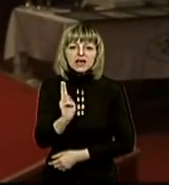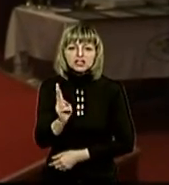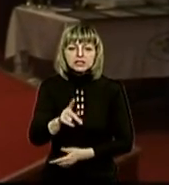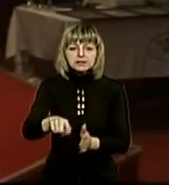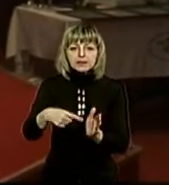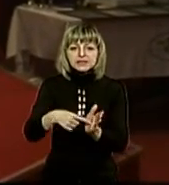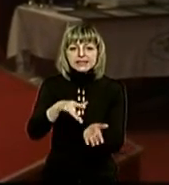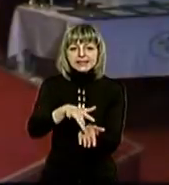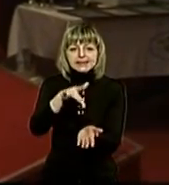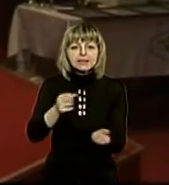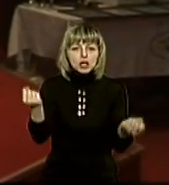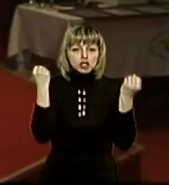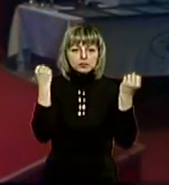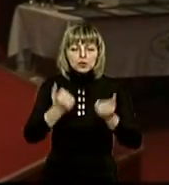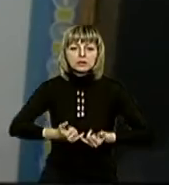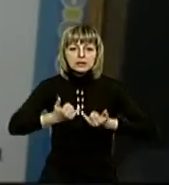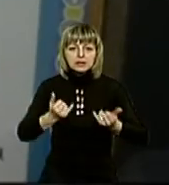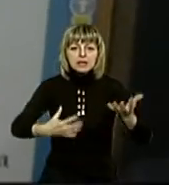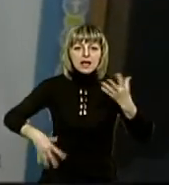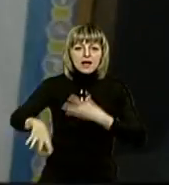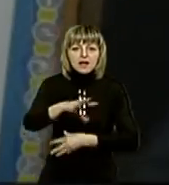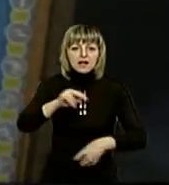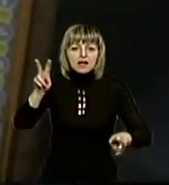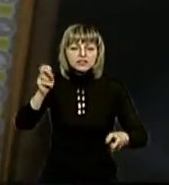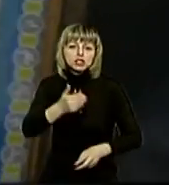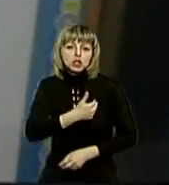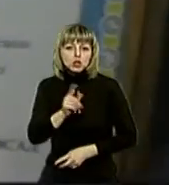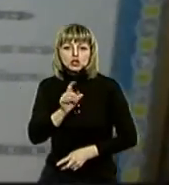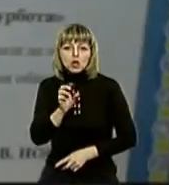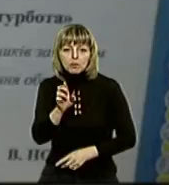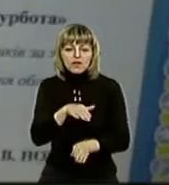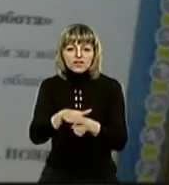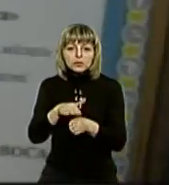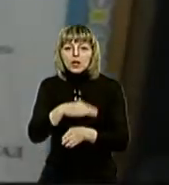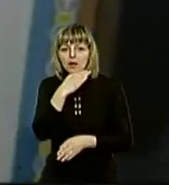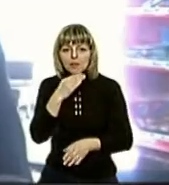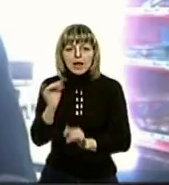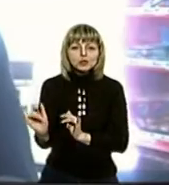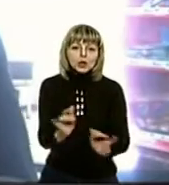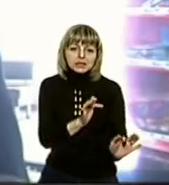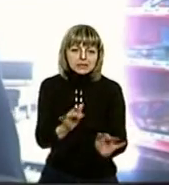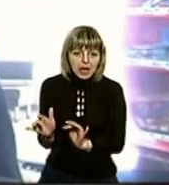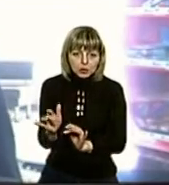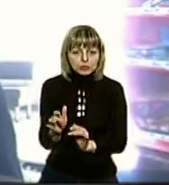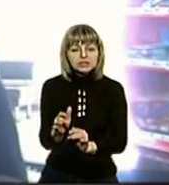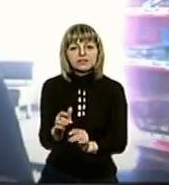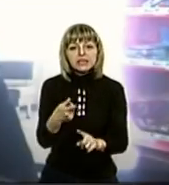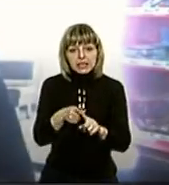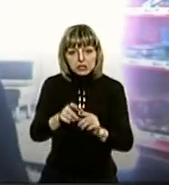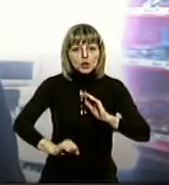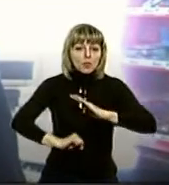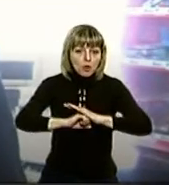Камінь-Каширський міський центр «Спорт для всіх». Хочемо, щоб відбувалося багато масових заходів, а значить на цьому